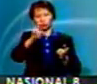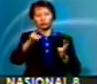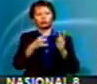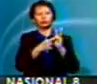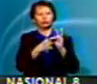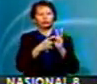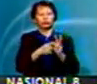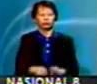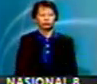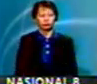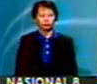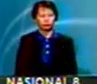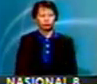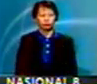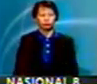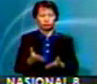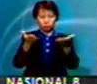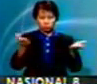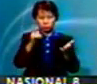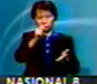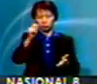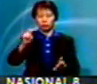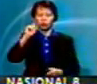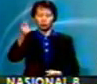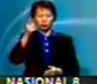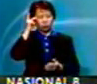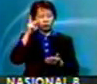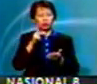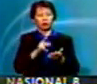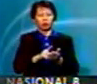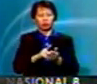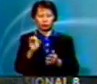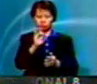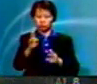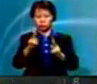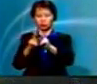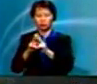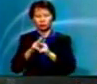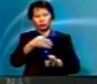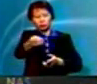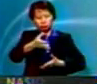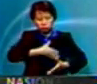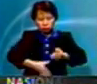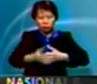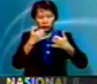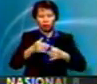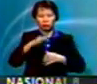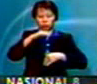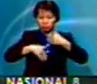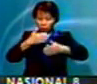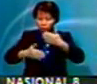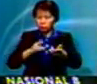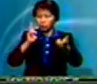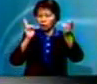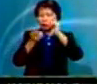ringgit. Pengkalan Kubur yang dulunya hanya dikenali sebagai sebuah perkampungan nelayan kini lebih maju dan